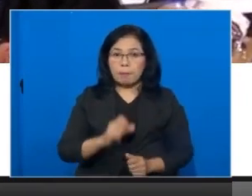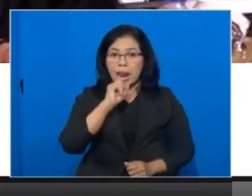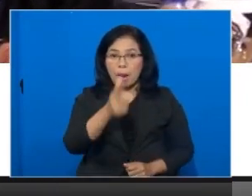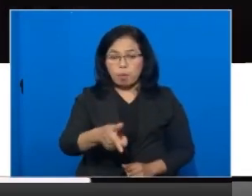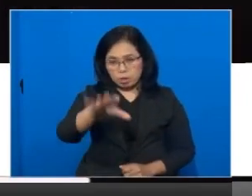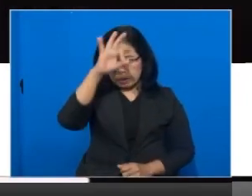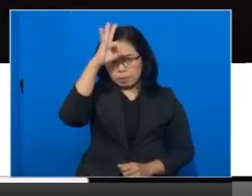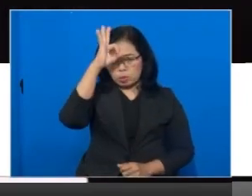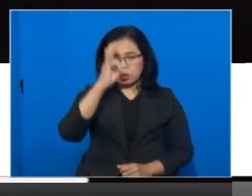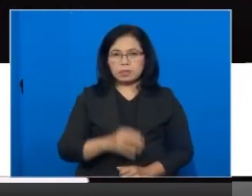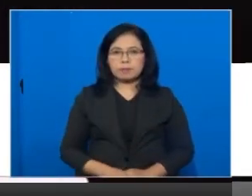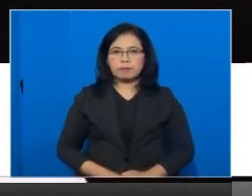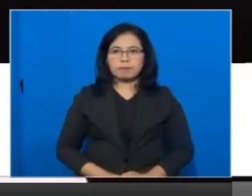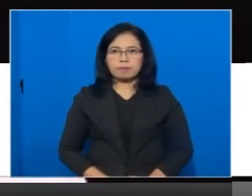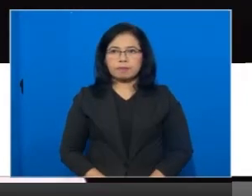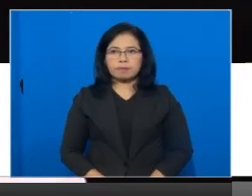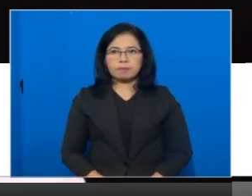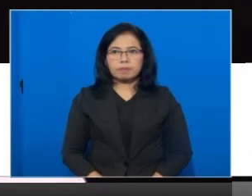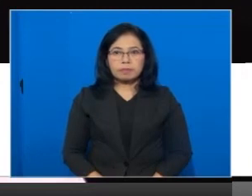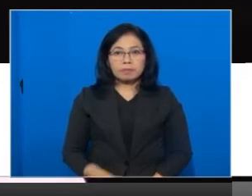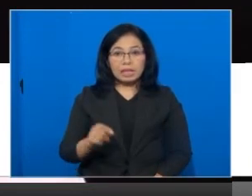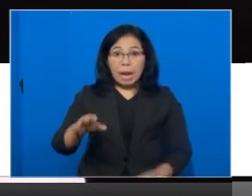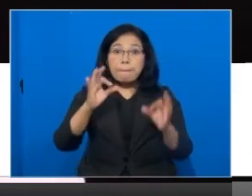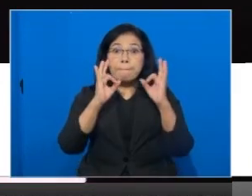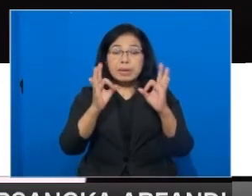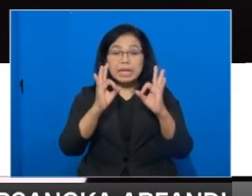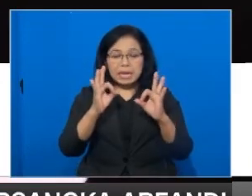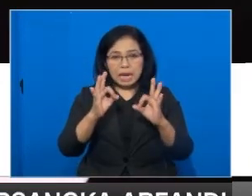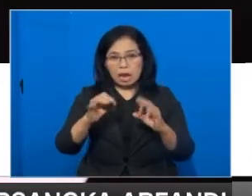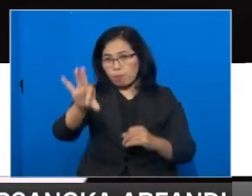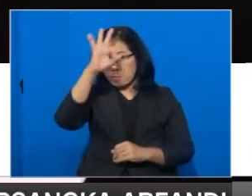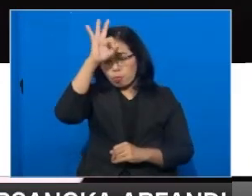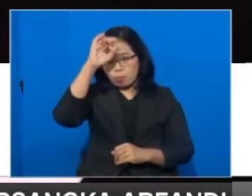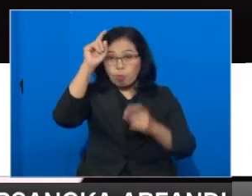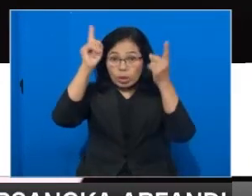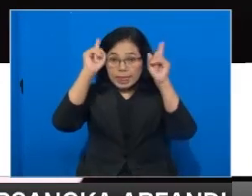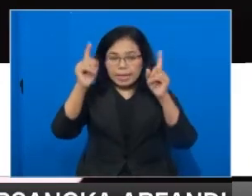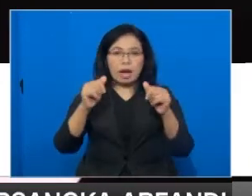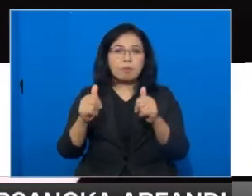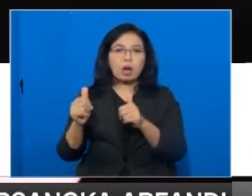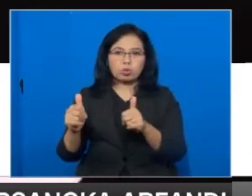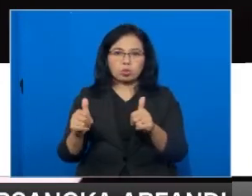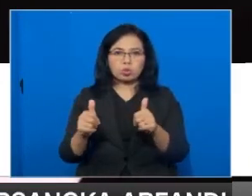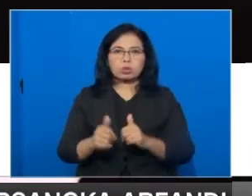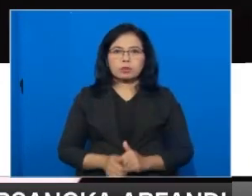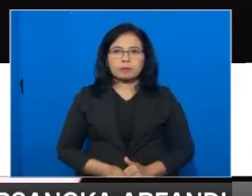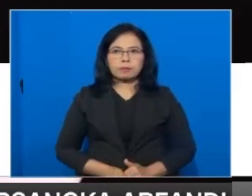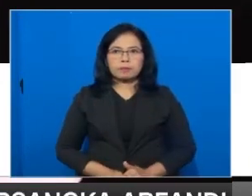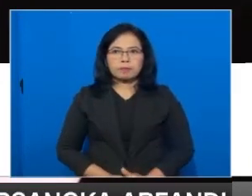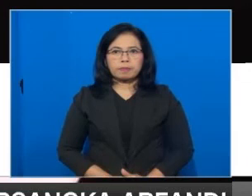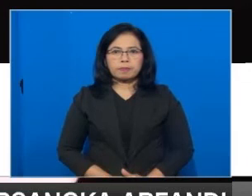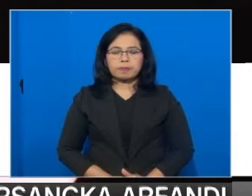kepolisian jadi film ini menurut saya pendidikan politik yang sangat bagus jadi jangan baperlah itu aja saya mau bilang dan